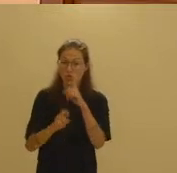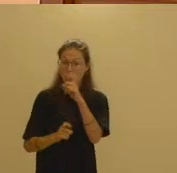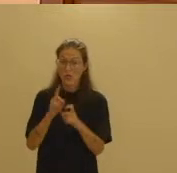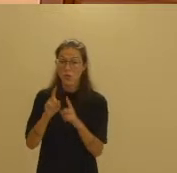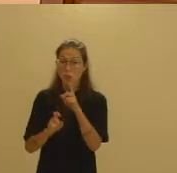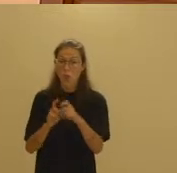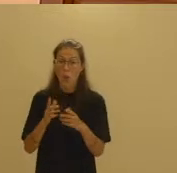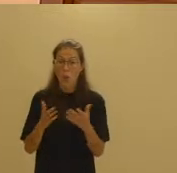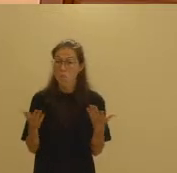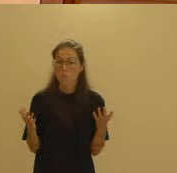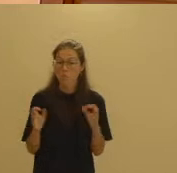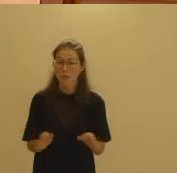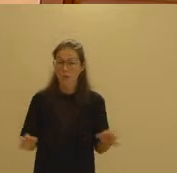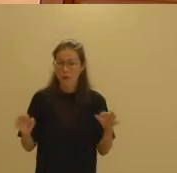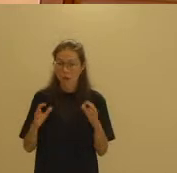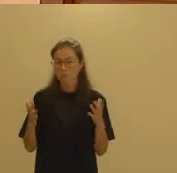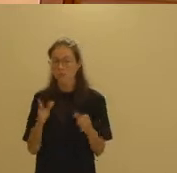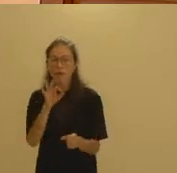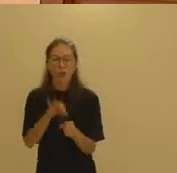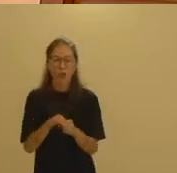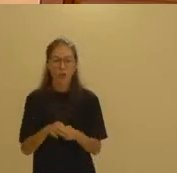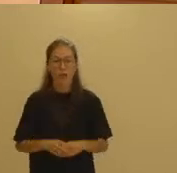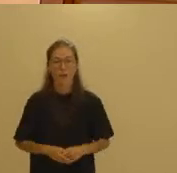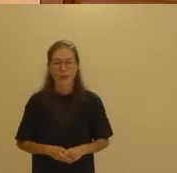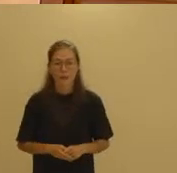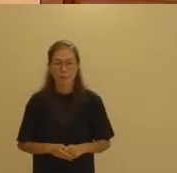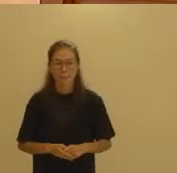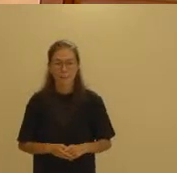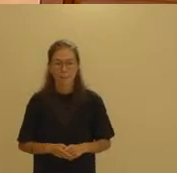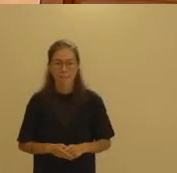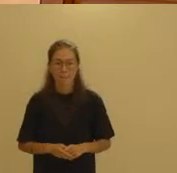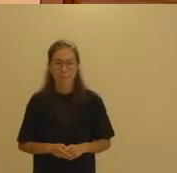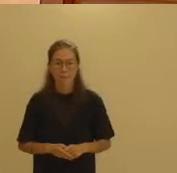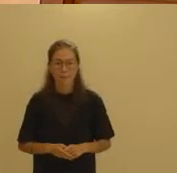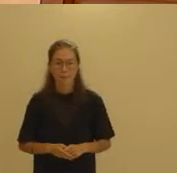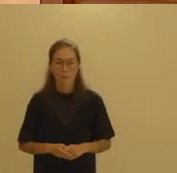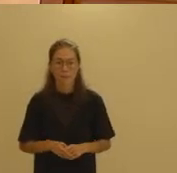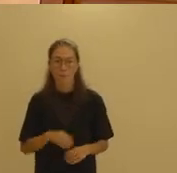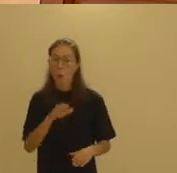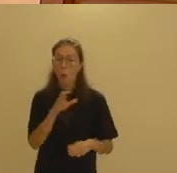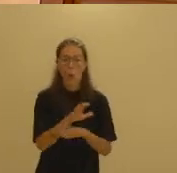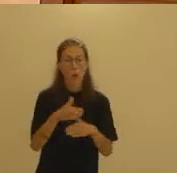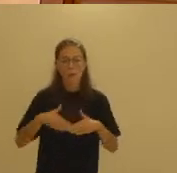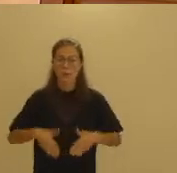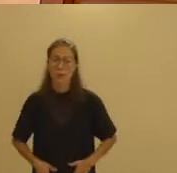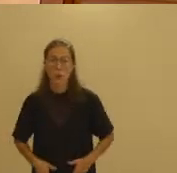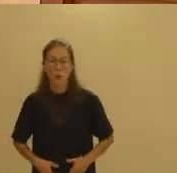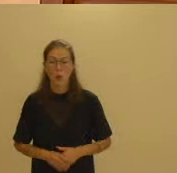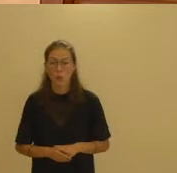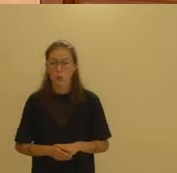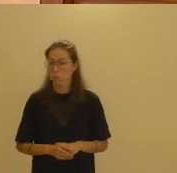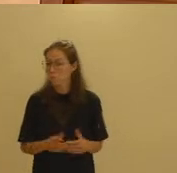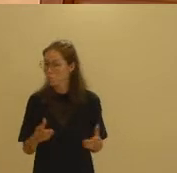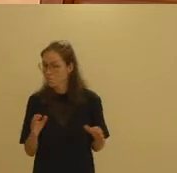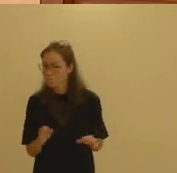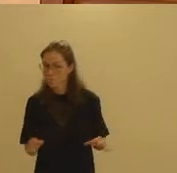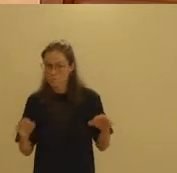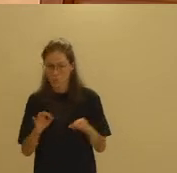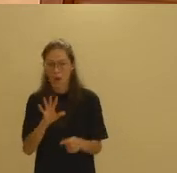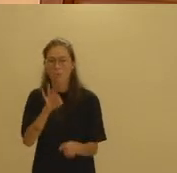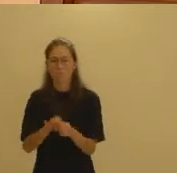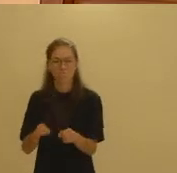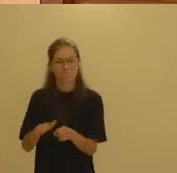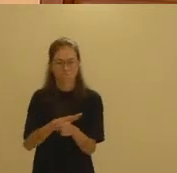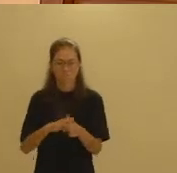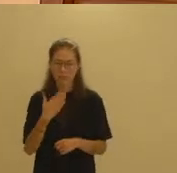vois pas. On passe au vote. Qui accepte? Y a-t-il des votes contre ou des abstentions? Je n'en vois pas à l'unanimité